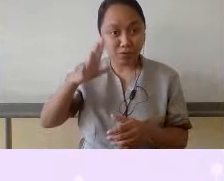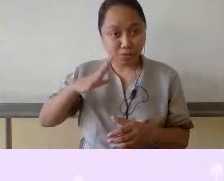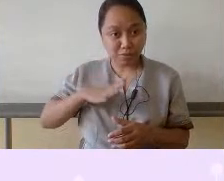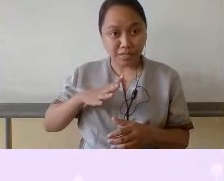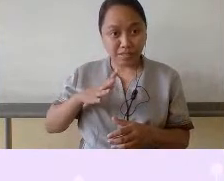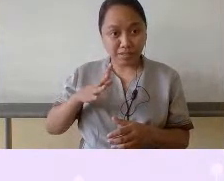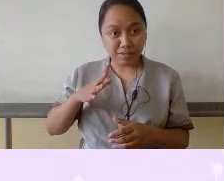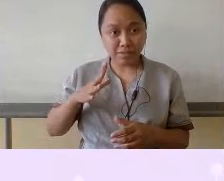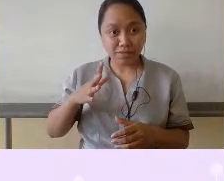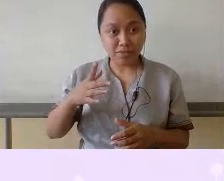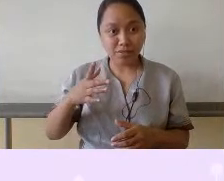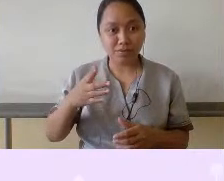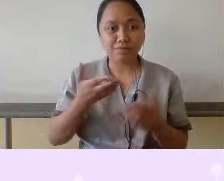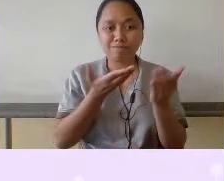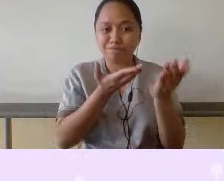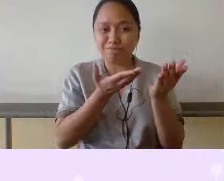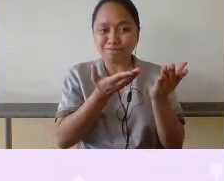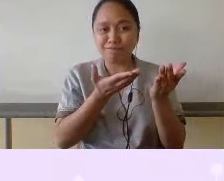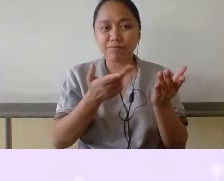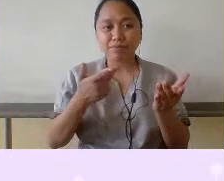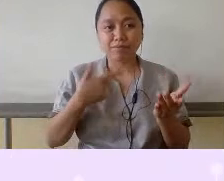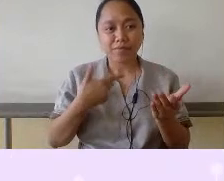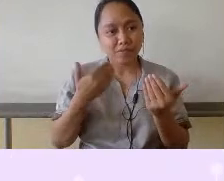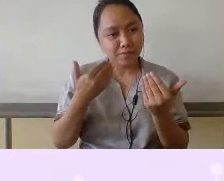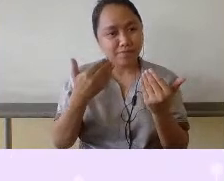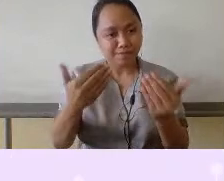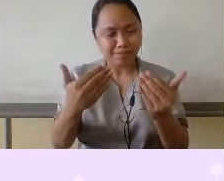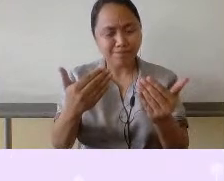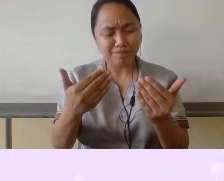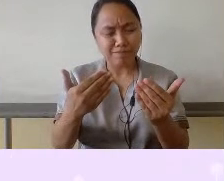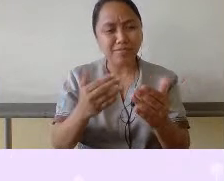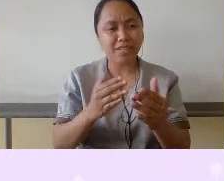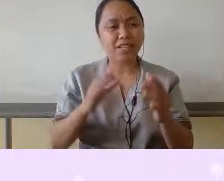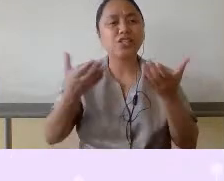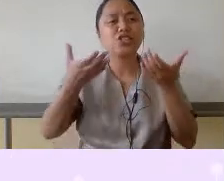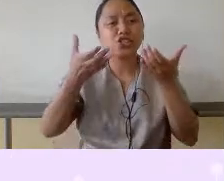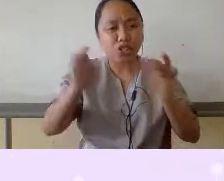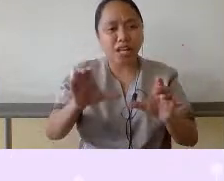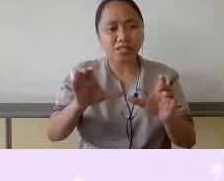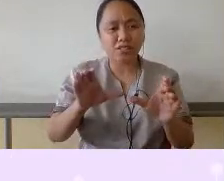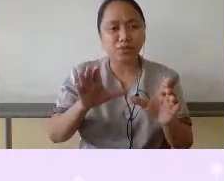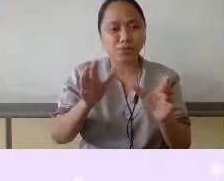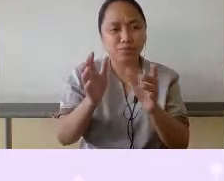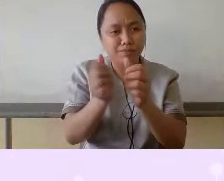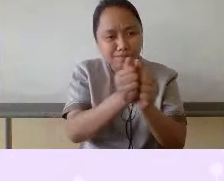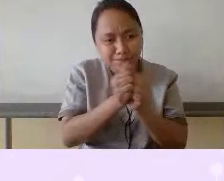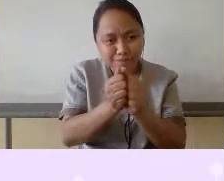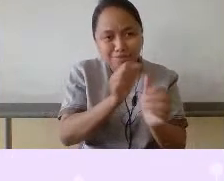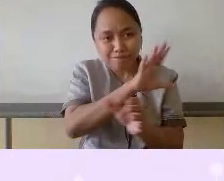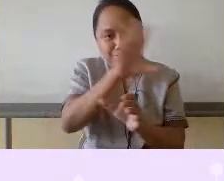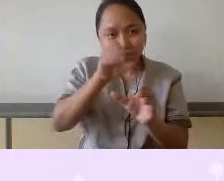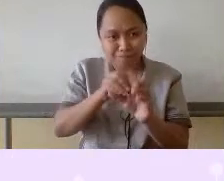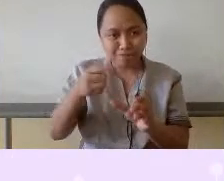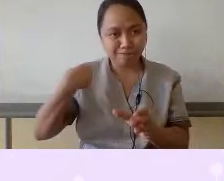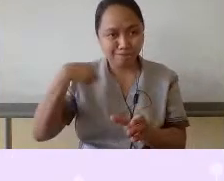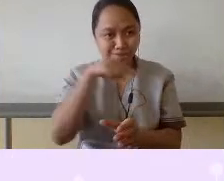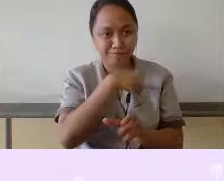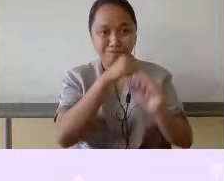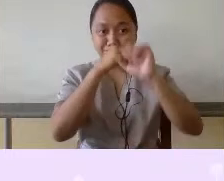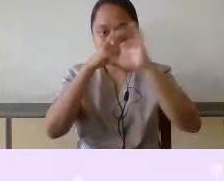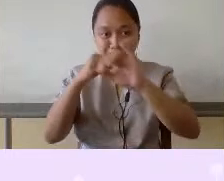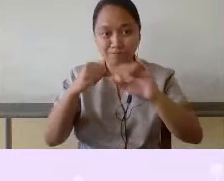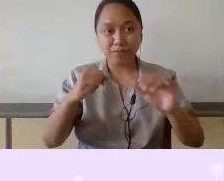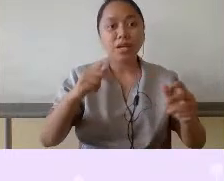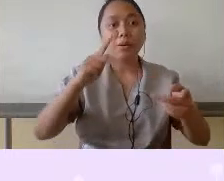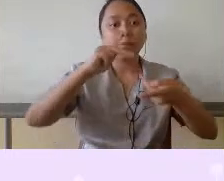ay nalulugod sa pagkakataon na makabahagi sa mga kasalukuyang trends ng ating labor market at